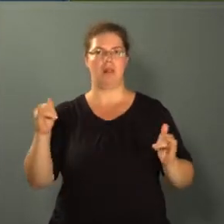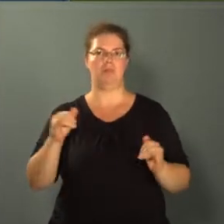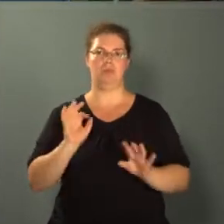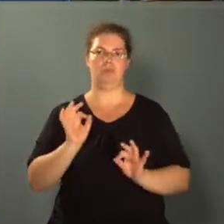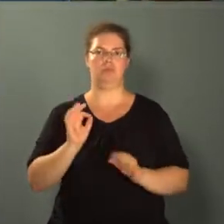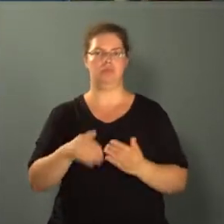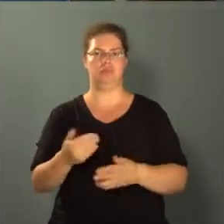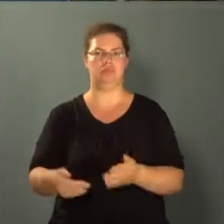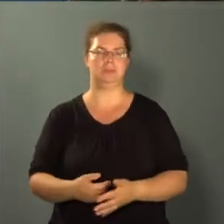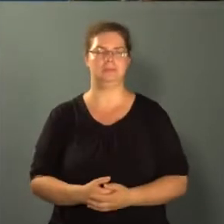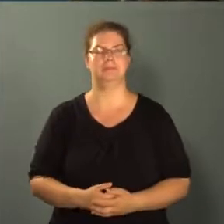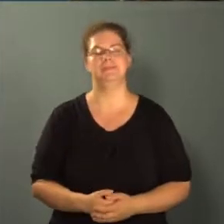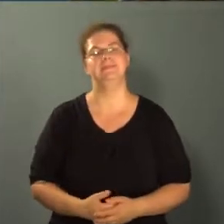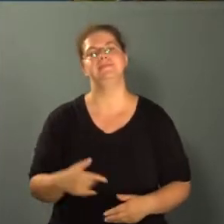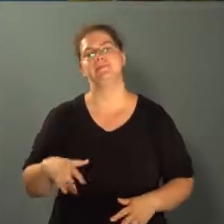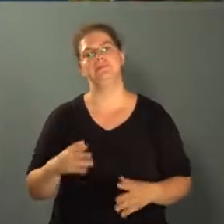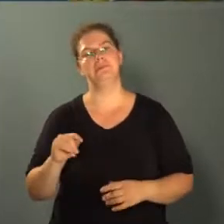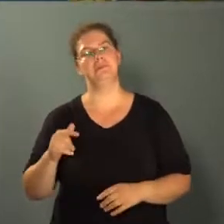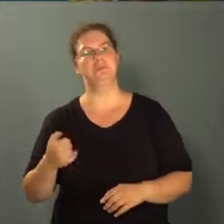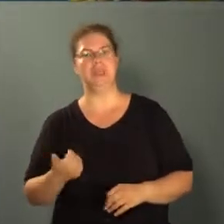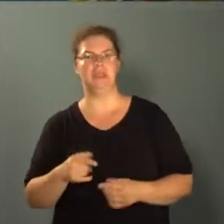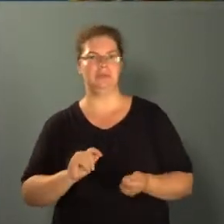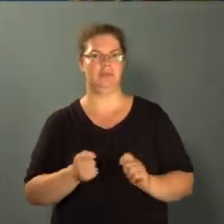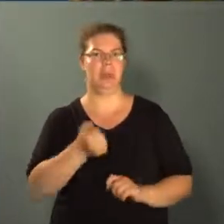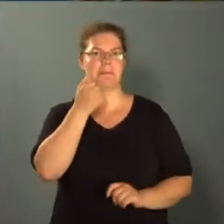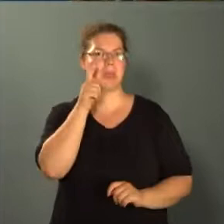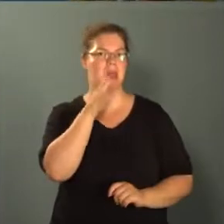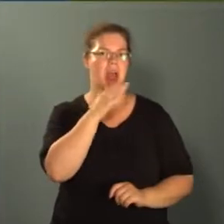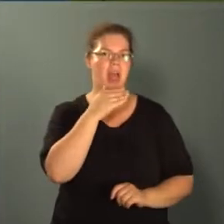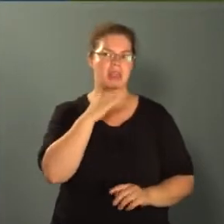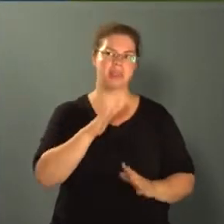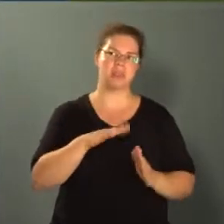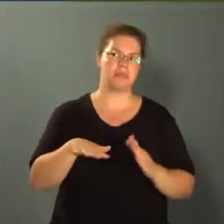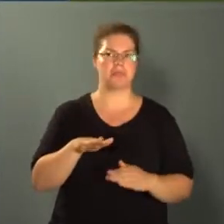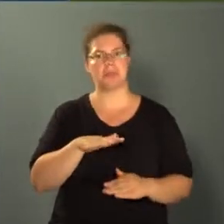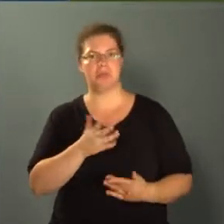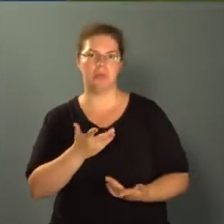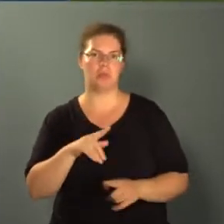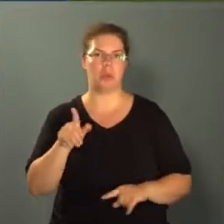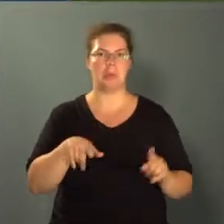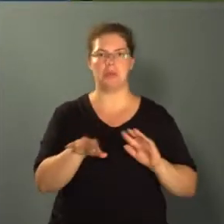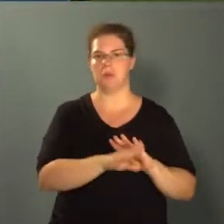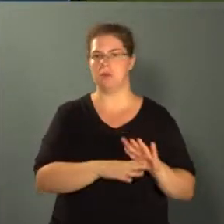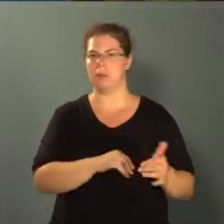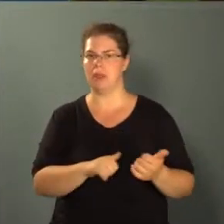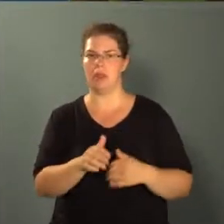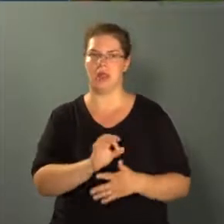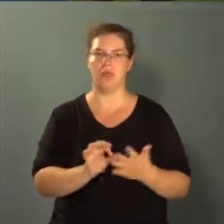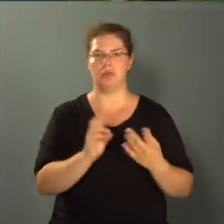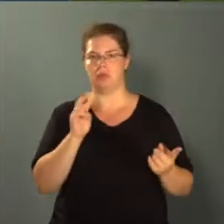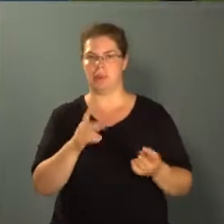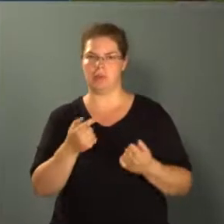legyen. Egyéb változás az MLS házatáján, mármint hogy a különböző szabályok,